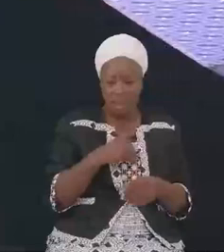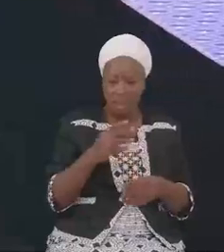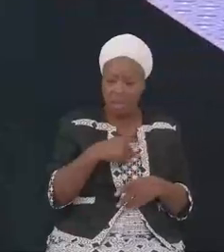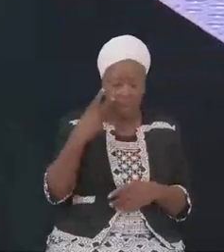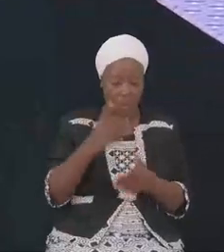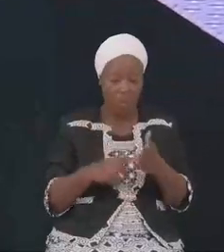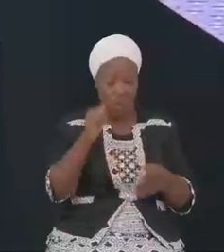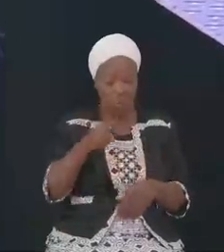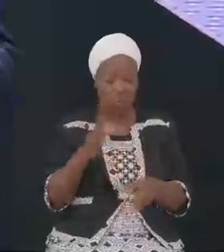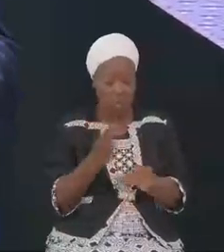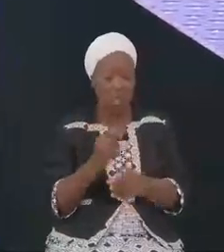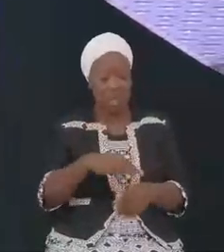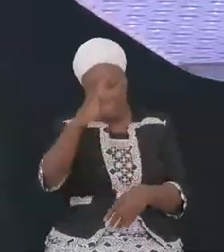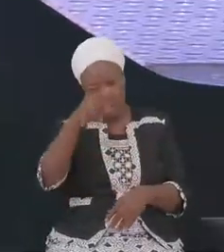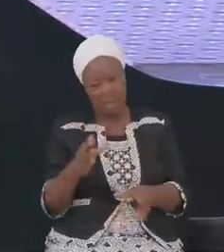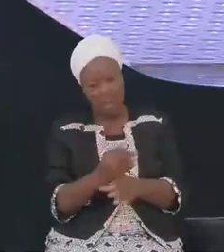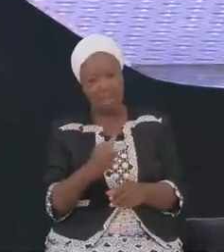que j'attende voir ce qu'il va obtenir